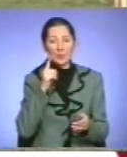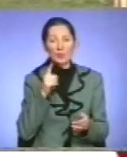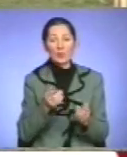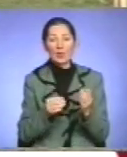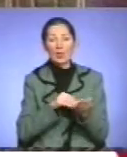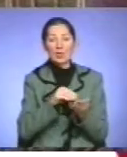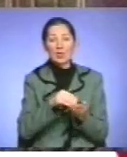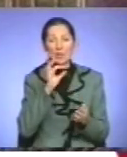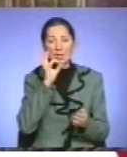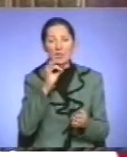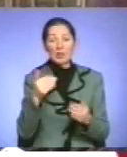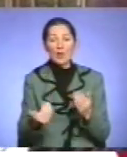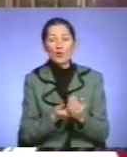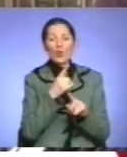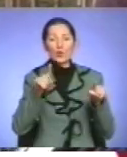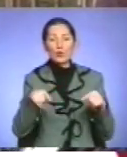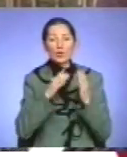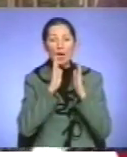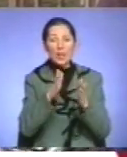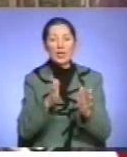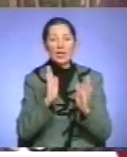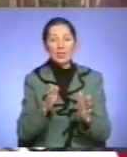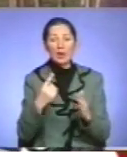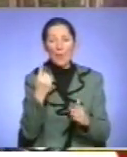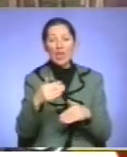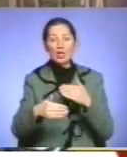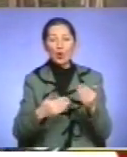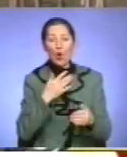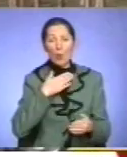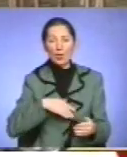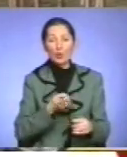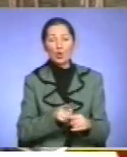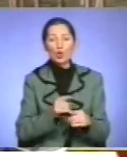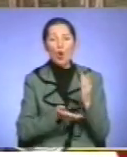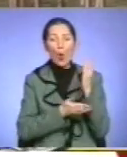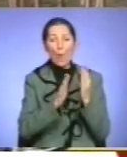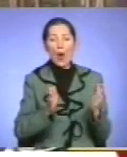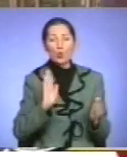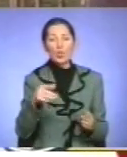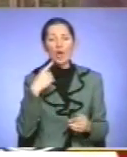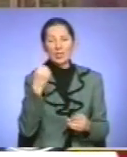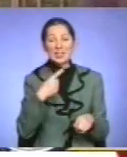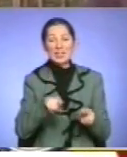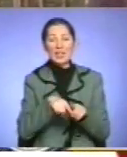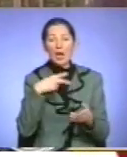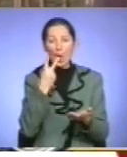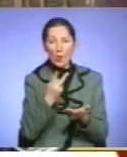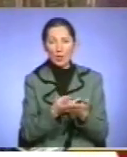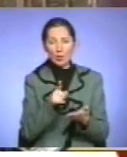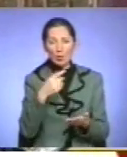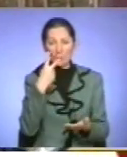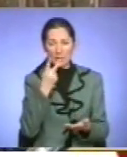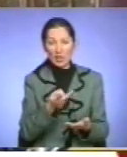крок. Приємно те, що з цього парку він буде один із таких показових. Тут, ви знаєте, у